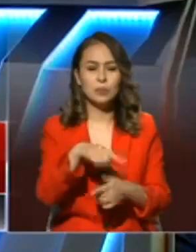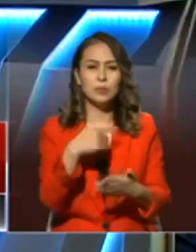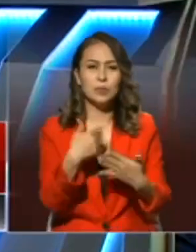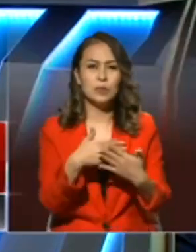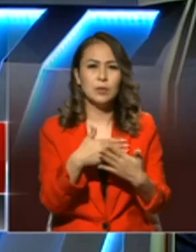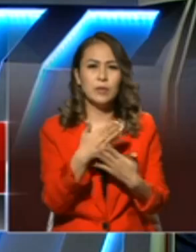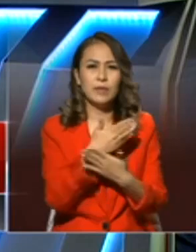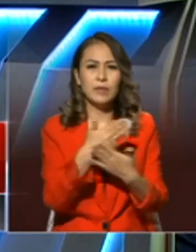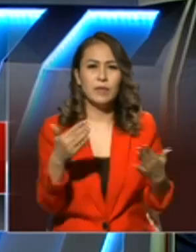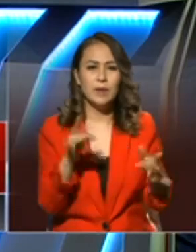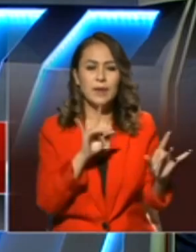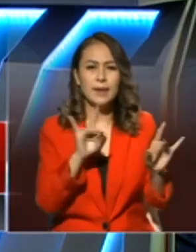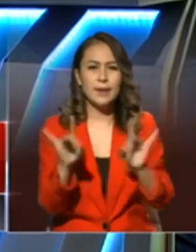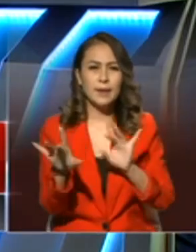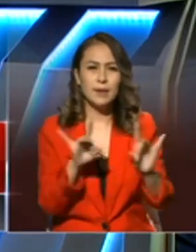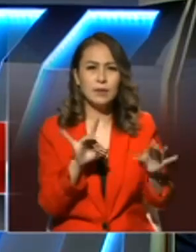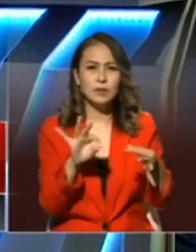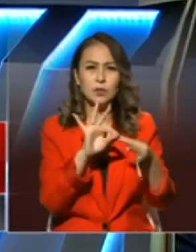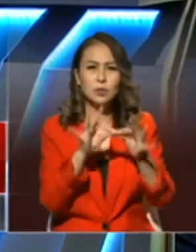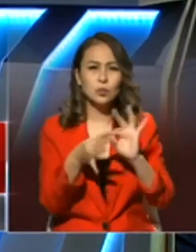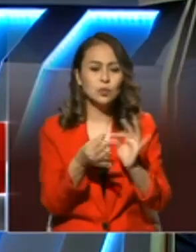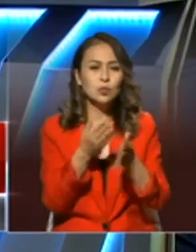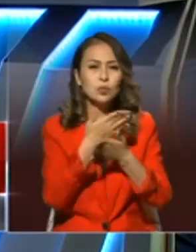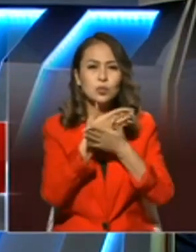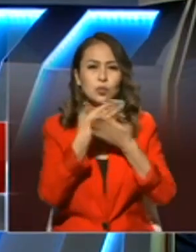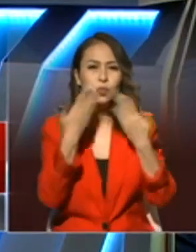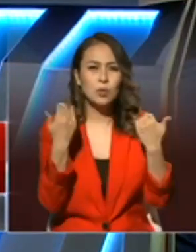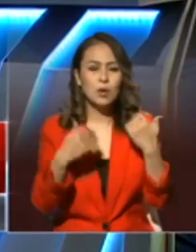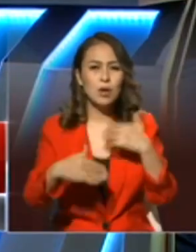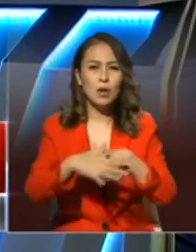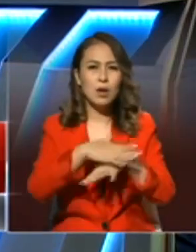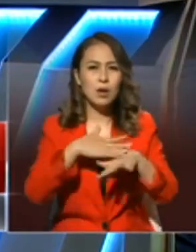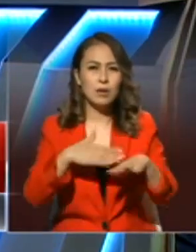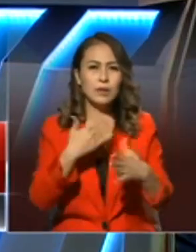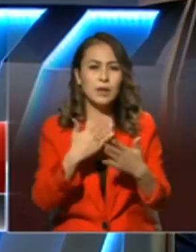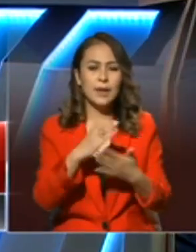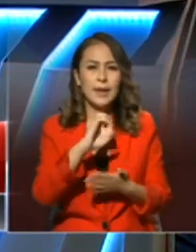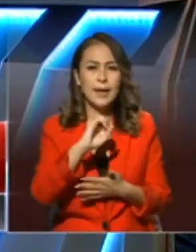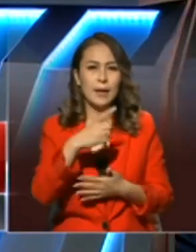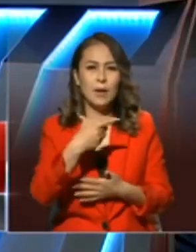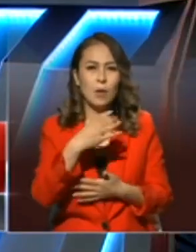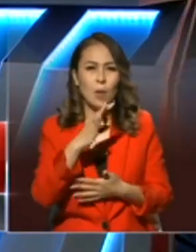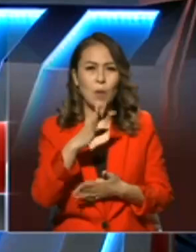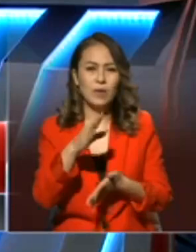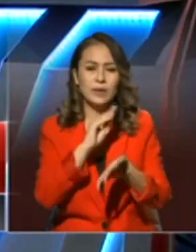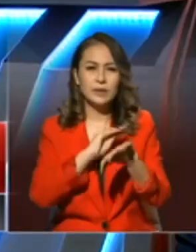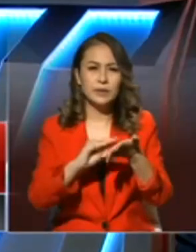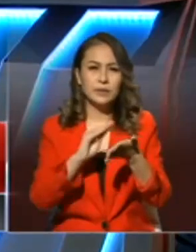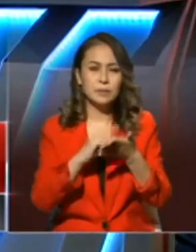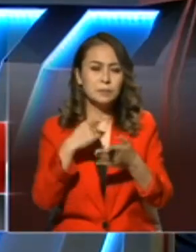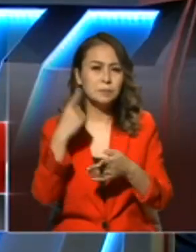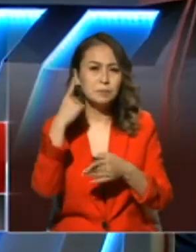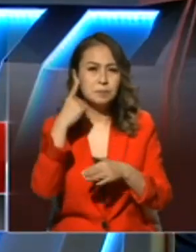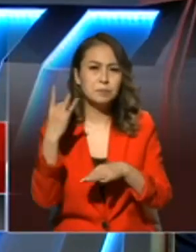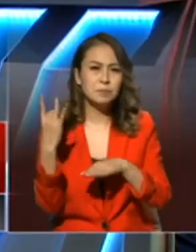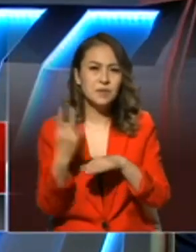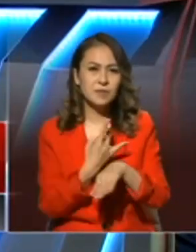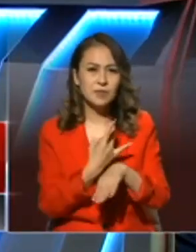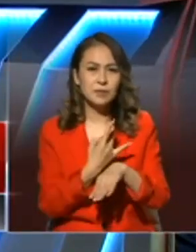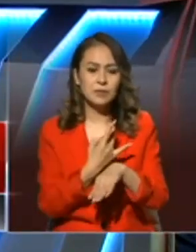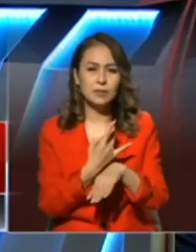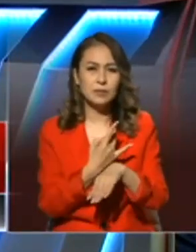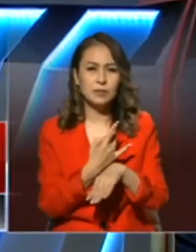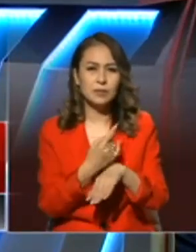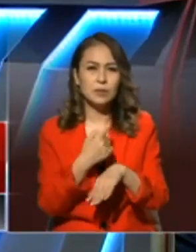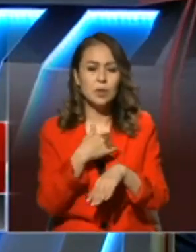Сіздерде просто реклама жоқ, сіздерде түсіндіру жоқ. Қайта, мысалы, еговта жазу керек екен, мен бірінші рет естіп отырмын. Мен